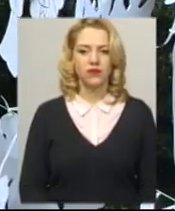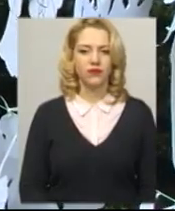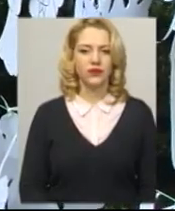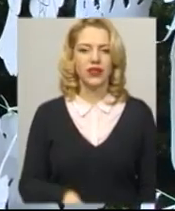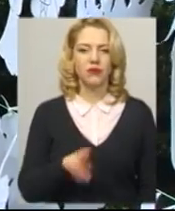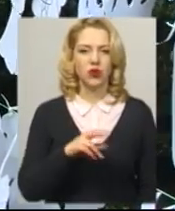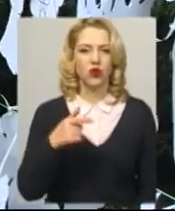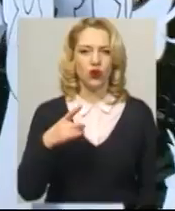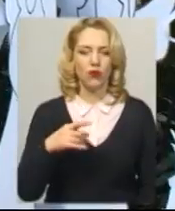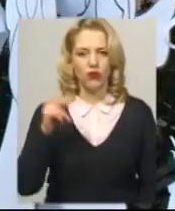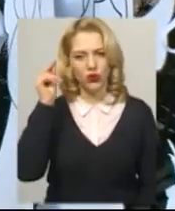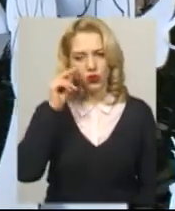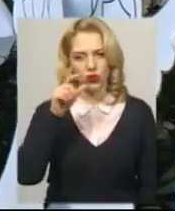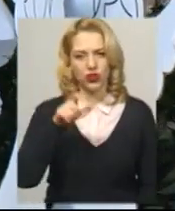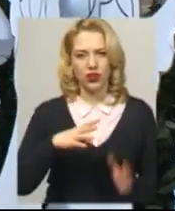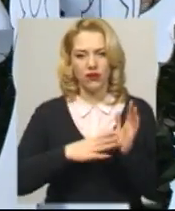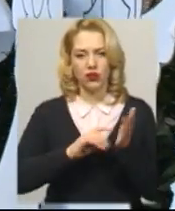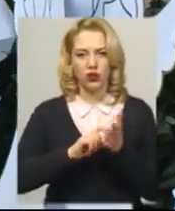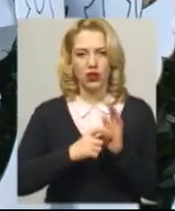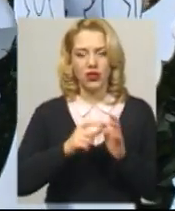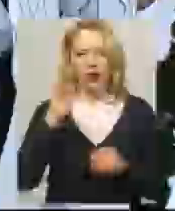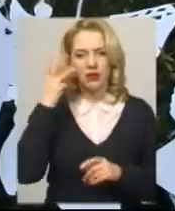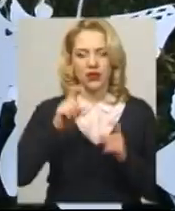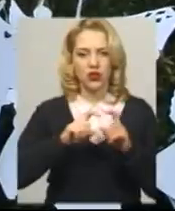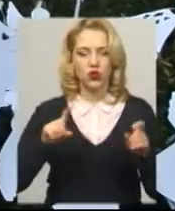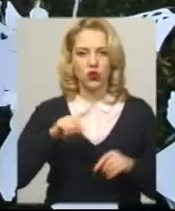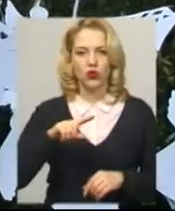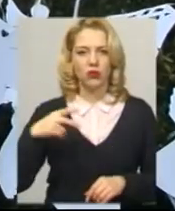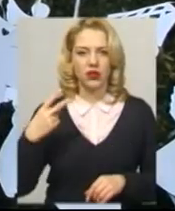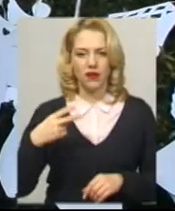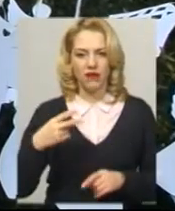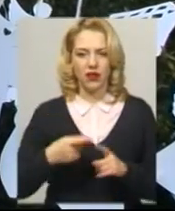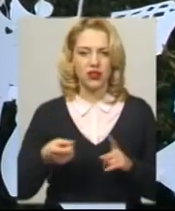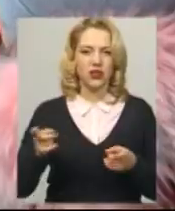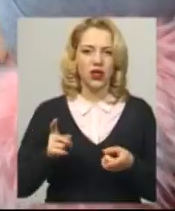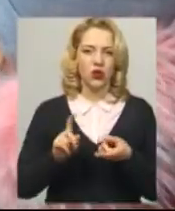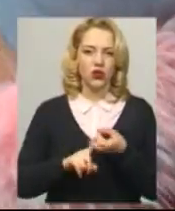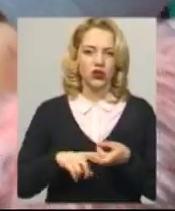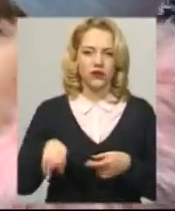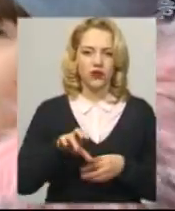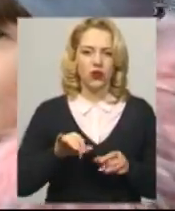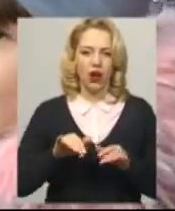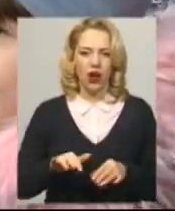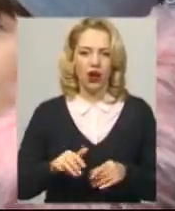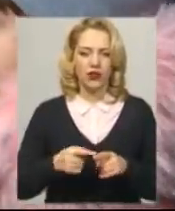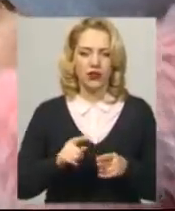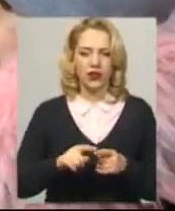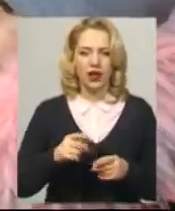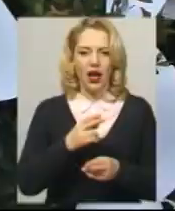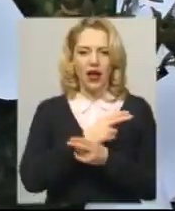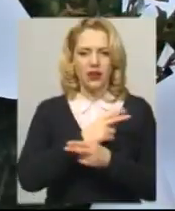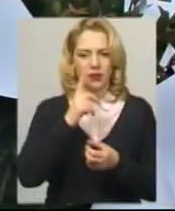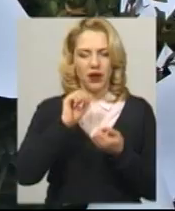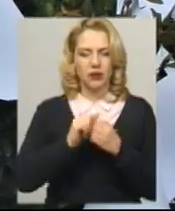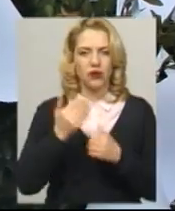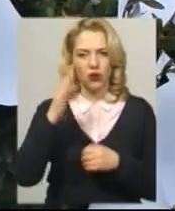Дмитро Громовий, учень 9 класу Хмельницької школи номер 20, долучився до акції «Ангели пам'яті». Каже, розповідали про Революцію Гідності його